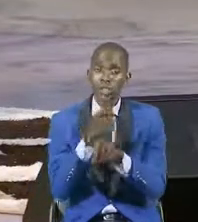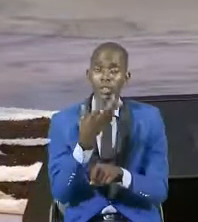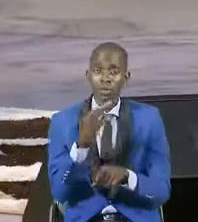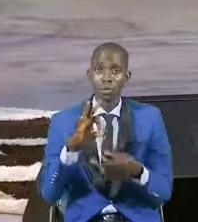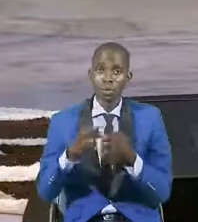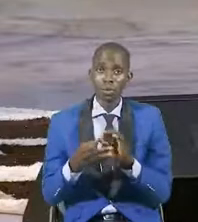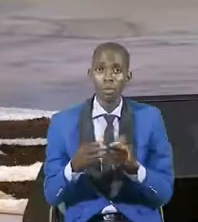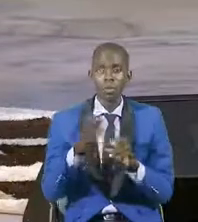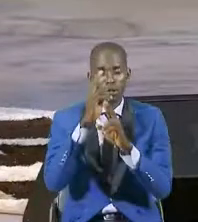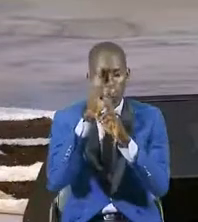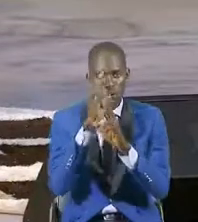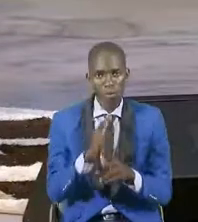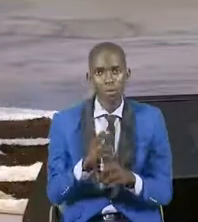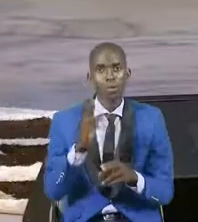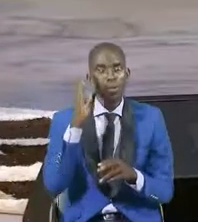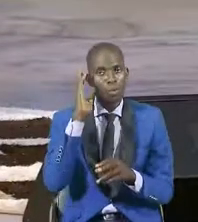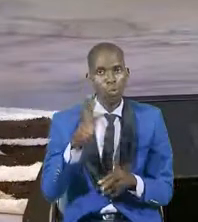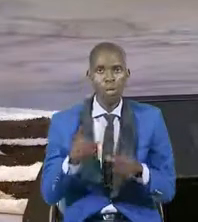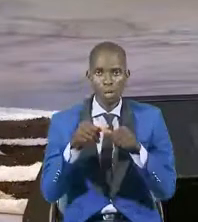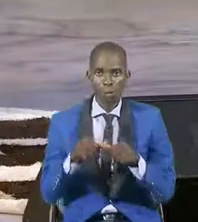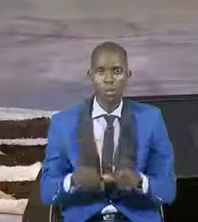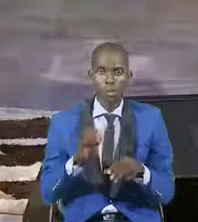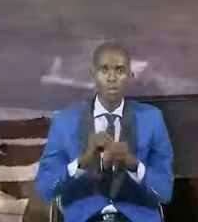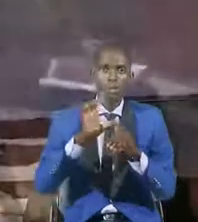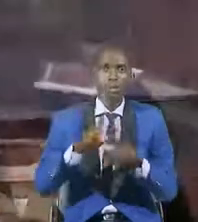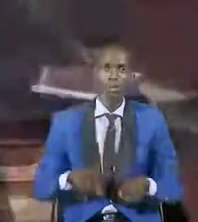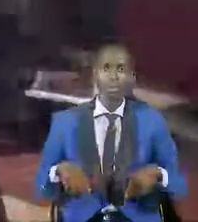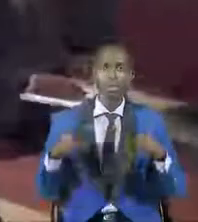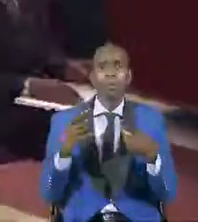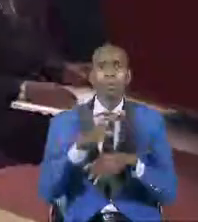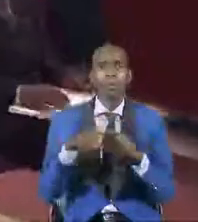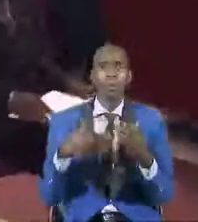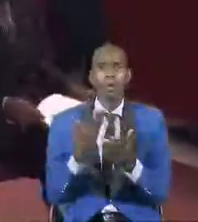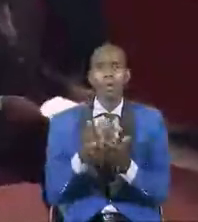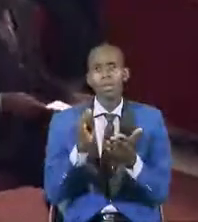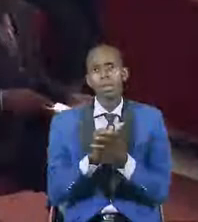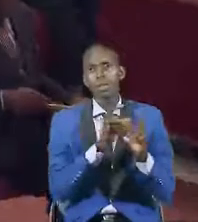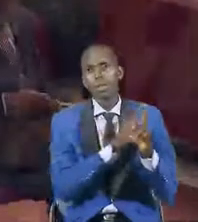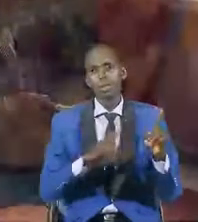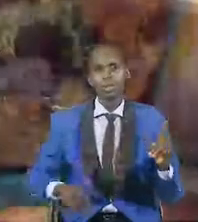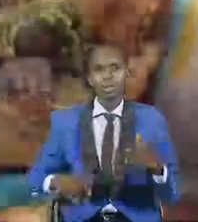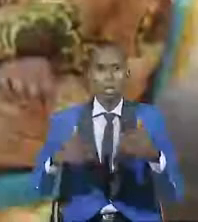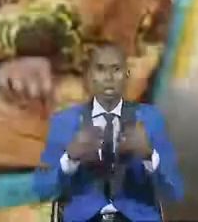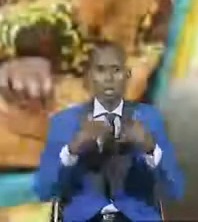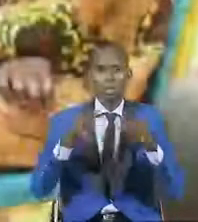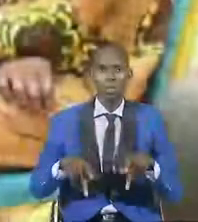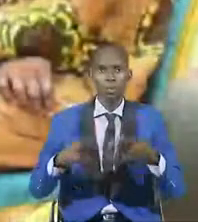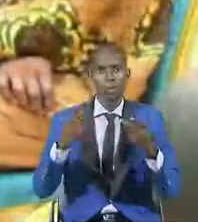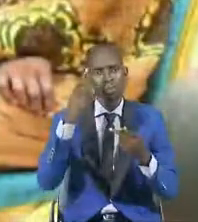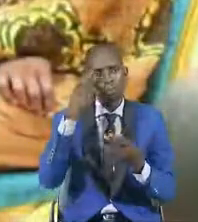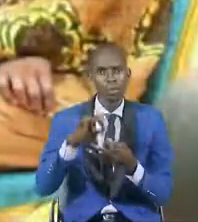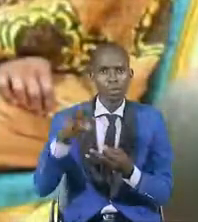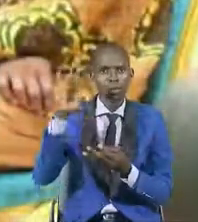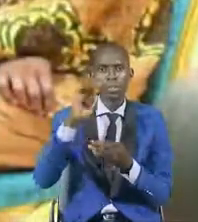don d'interpréter les langues, alors l'intégrité sera dans votre vie. Tout ce que Dieu a pourvu pour les